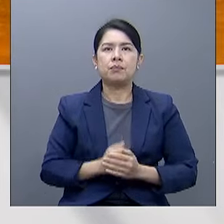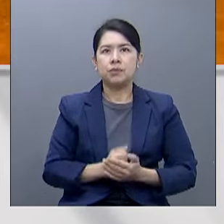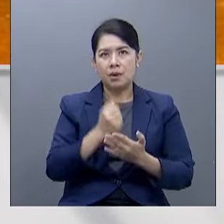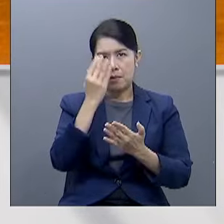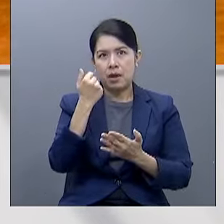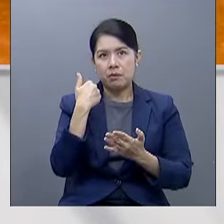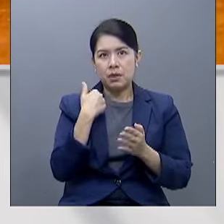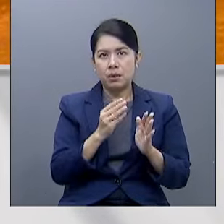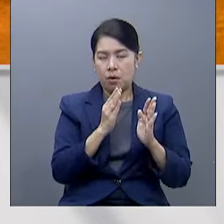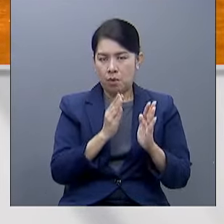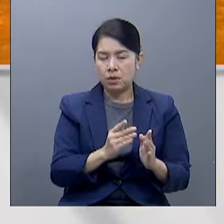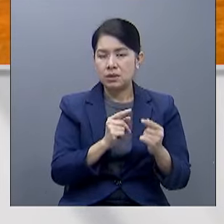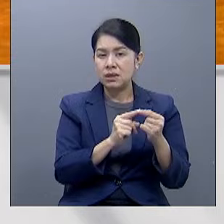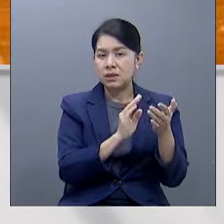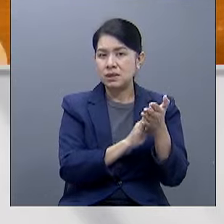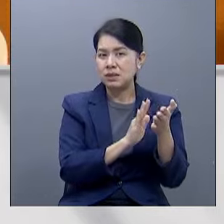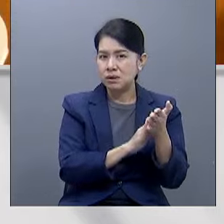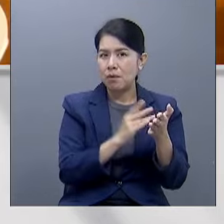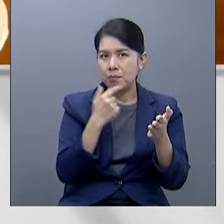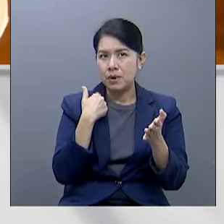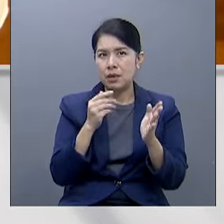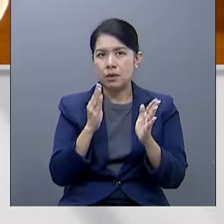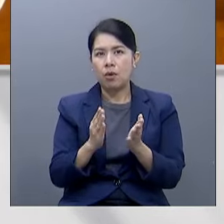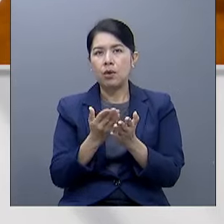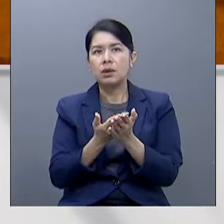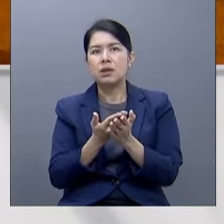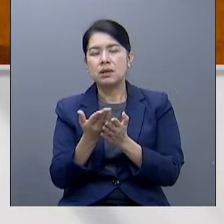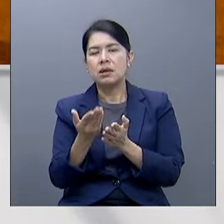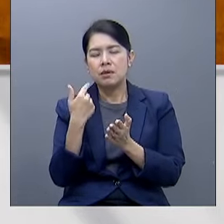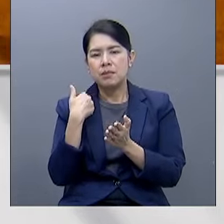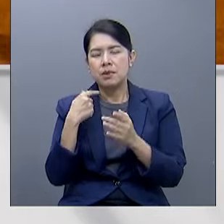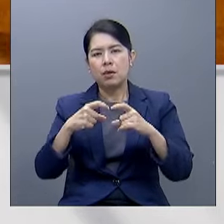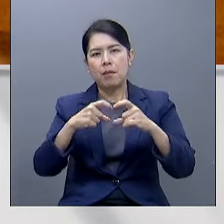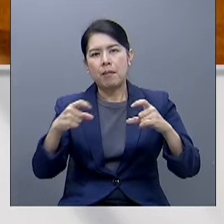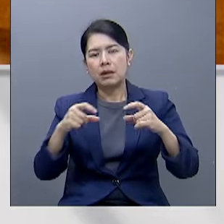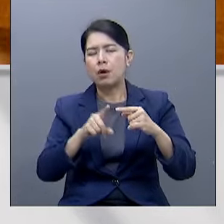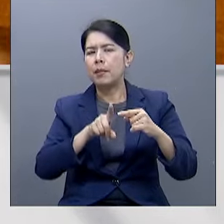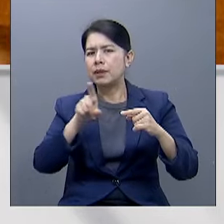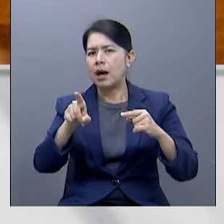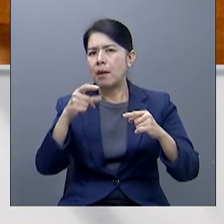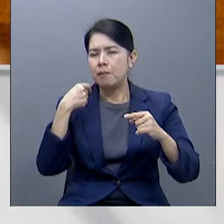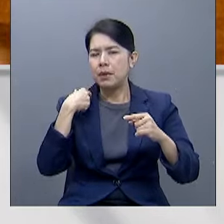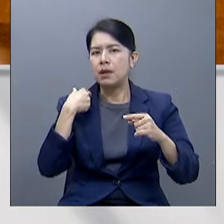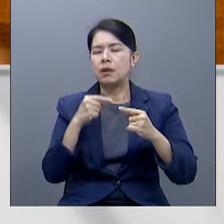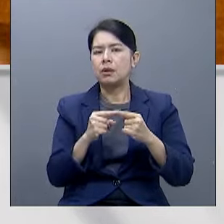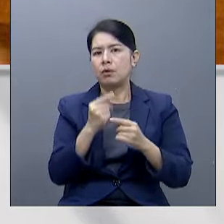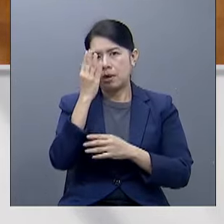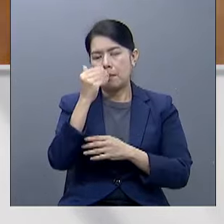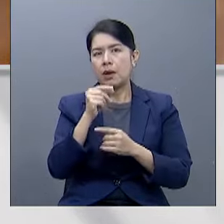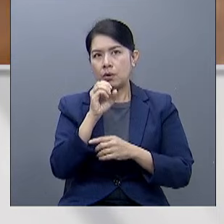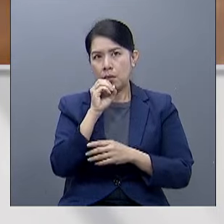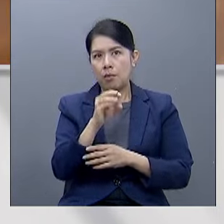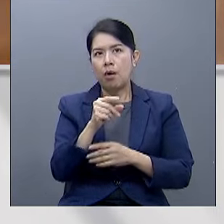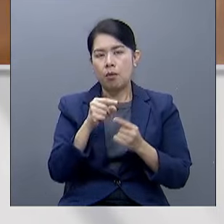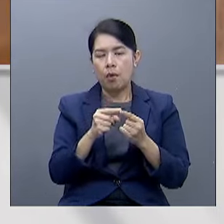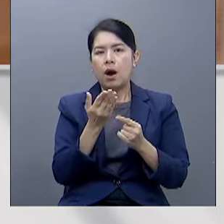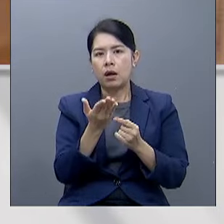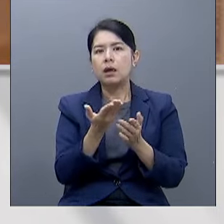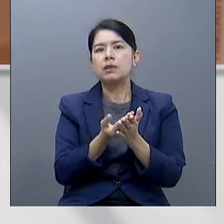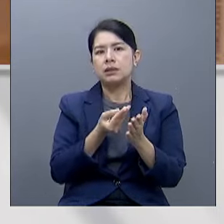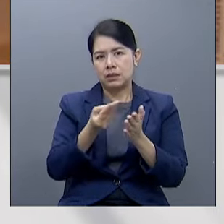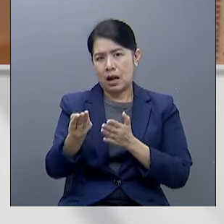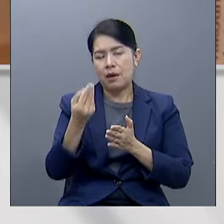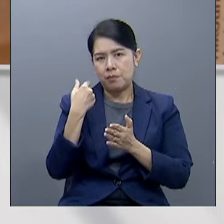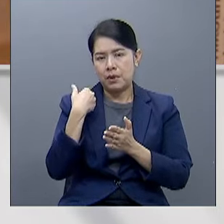ทั้งคนชมคนที่ซื้อบัตรแล้วก็เข้าไปสอบถามเรื่องนี้และก็ไม่ดราม่าด้วยนะคะยินยอมขอรับเงินคืนรวมไป